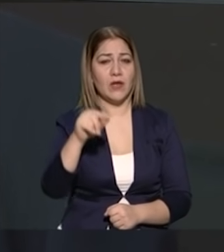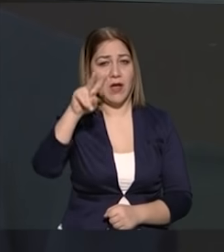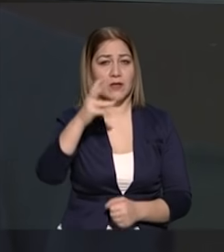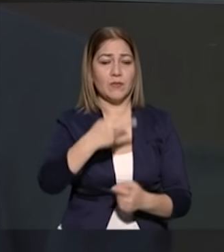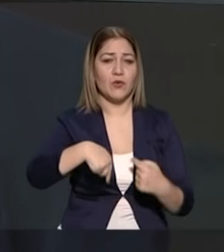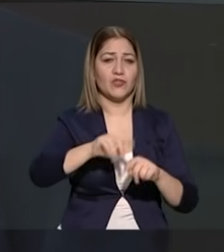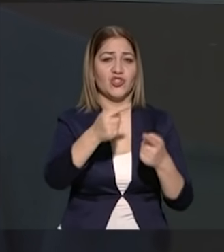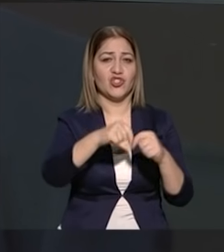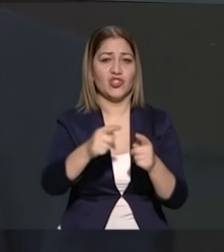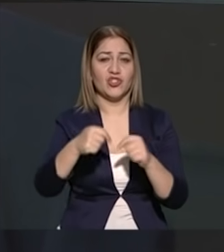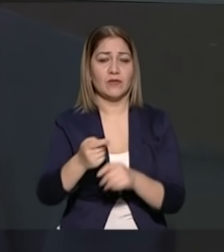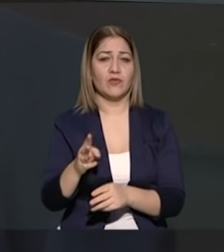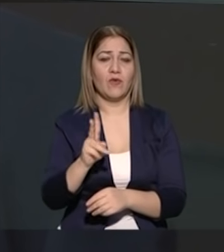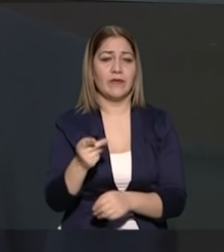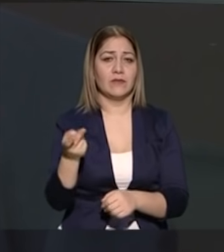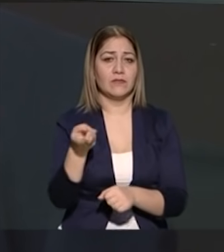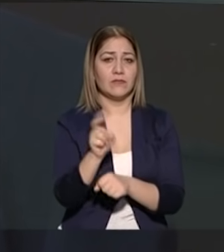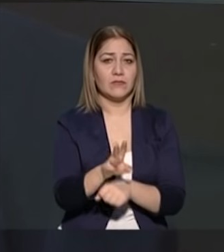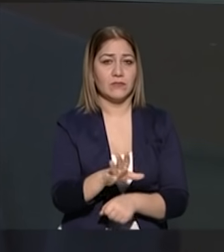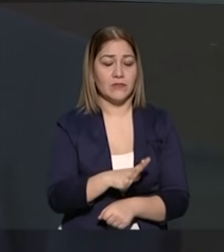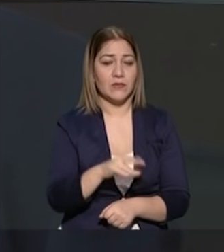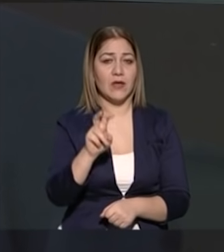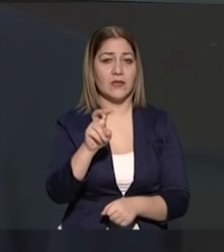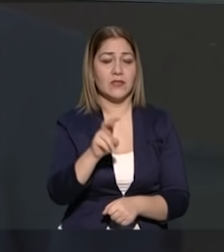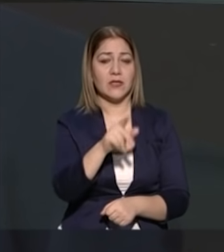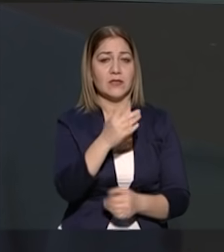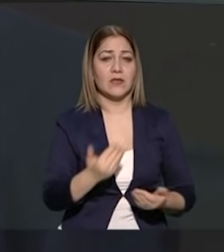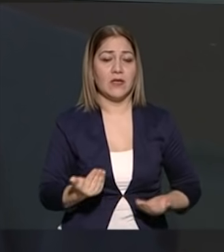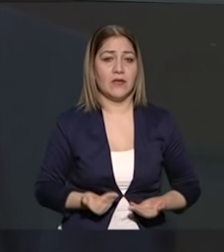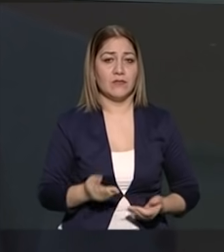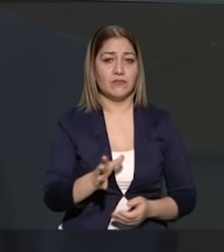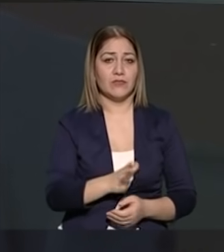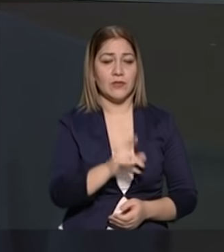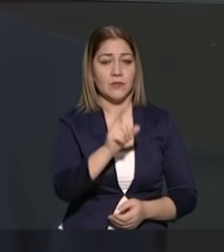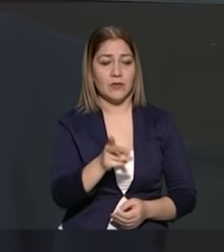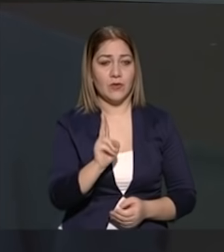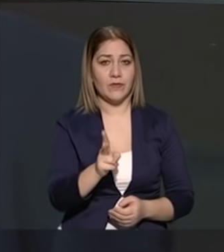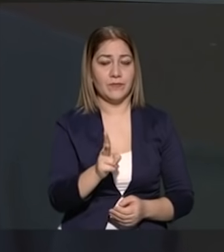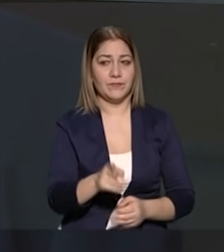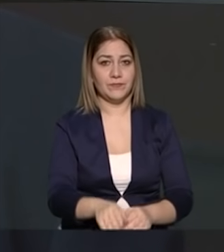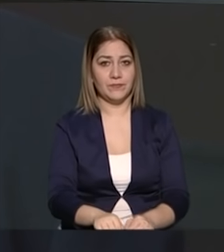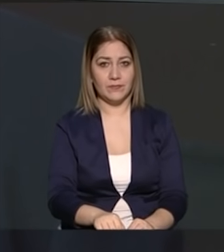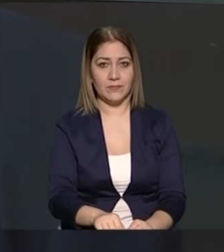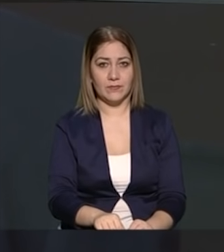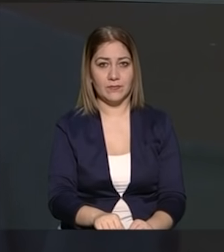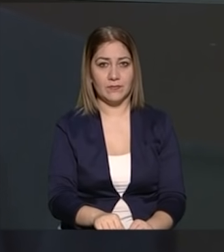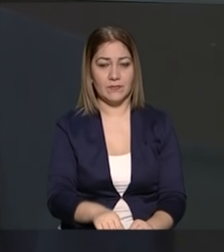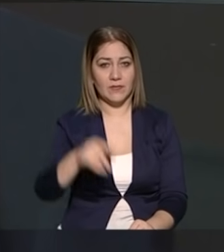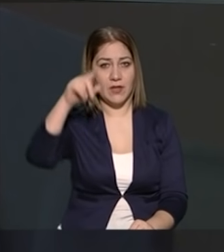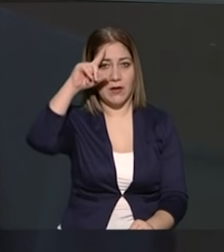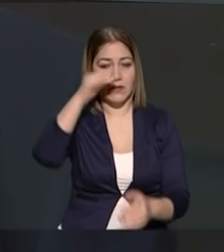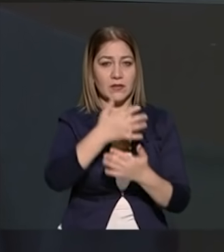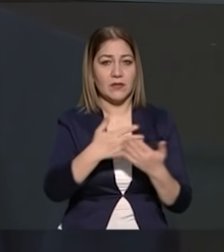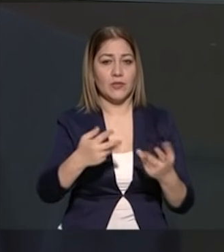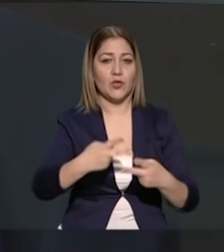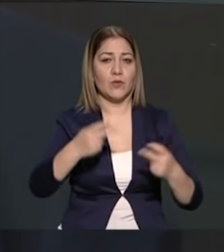շրջաններից և այն Արցախից եկած քաղաքացիներ, ովքեր ապրելում էին այդ ժամանակ, արդեն տեղված էին ինչ-որ Հայաստանի